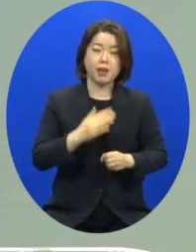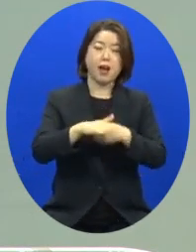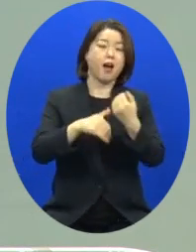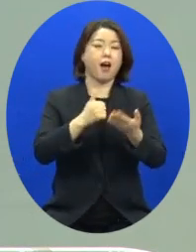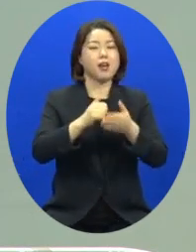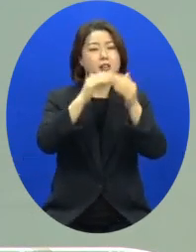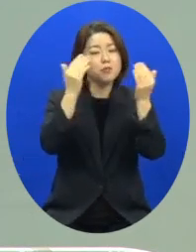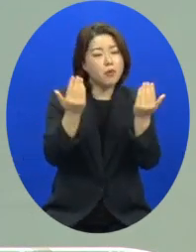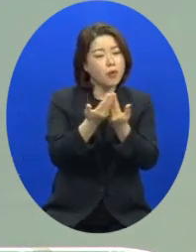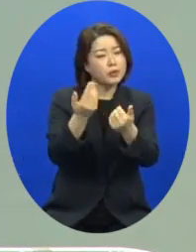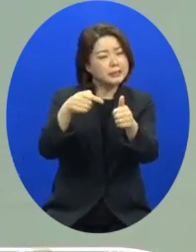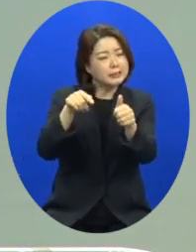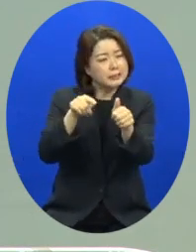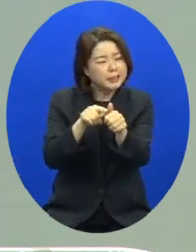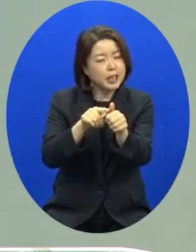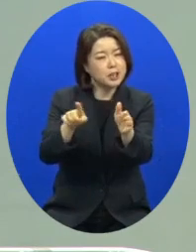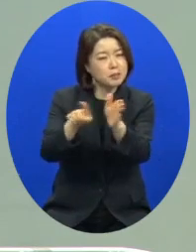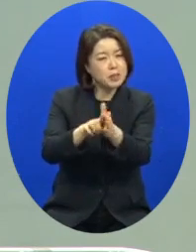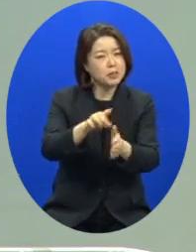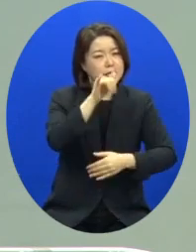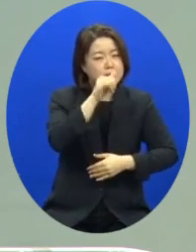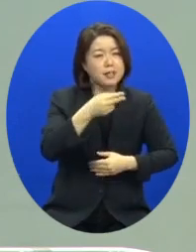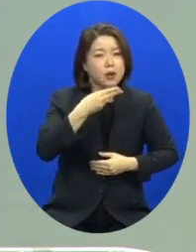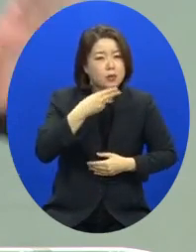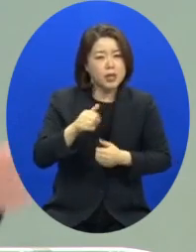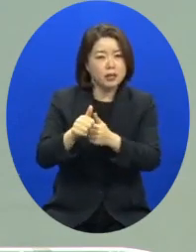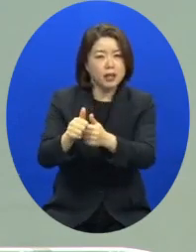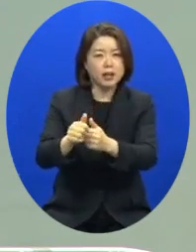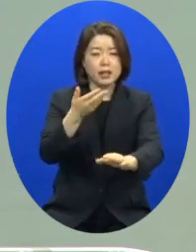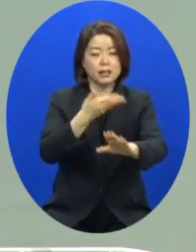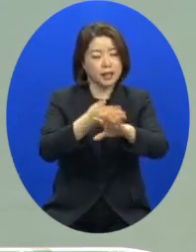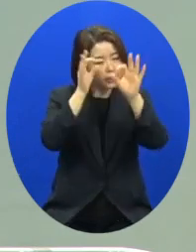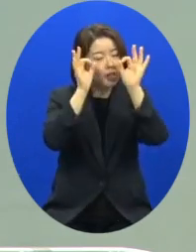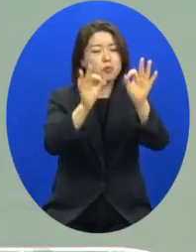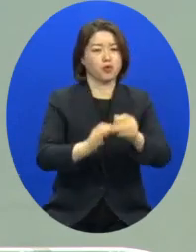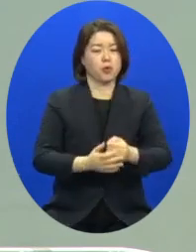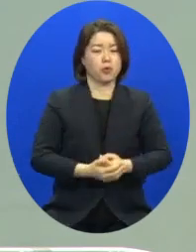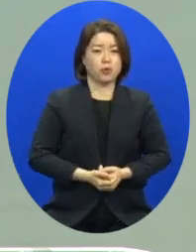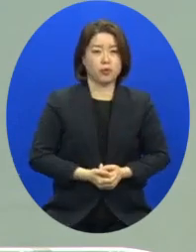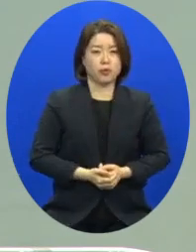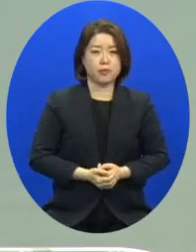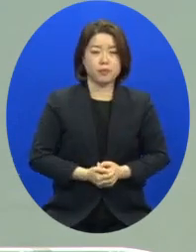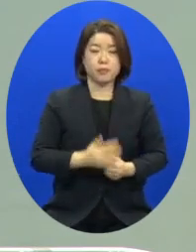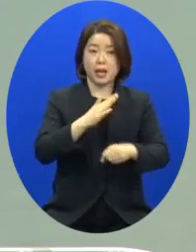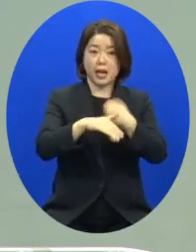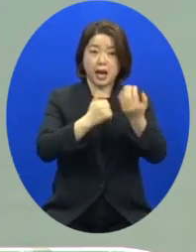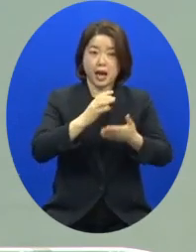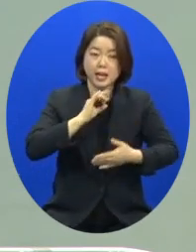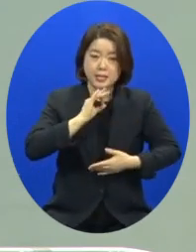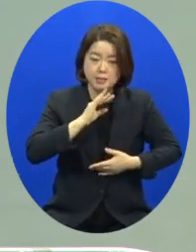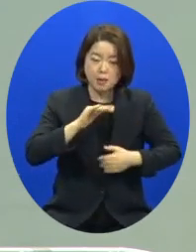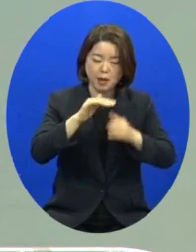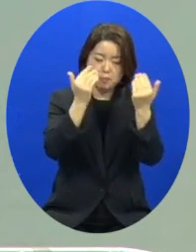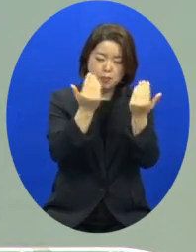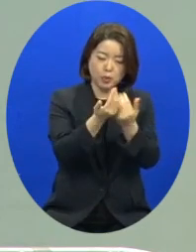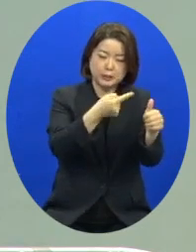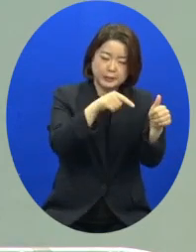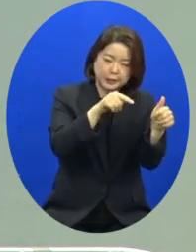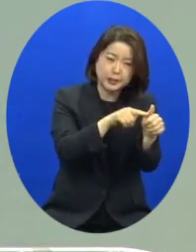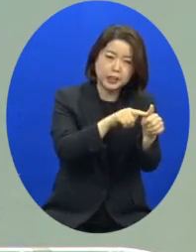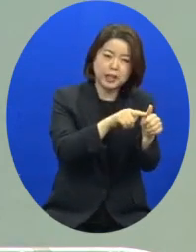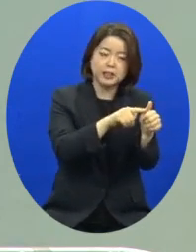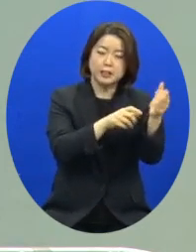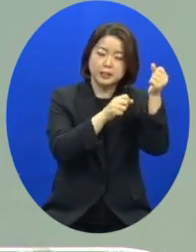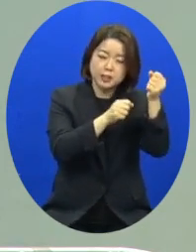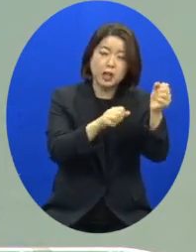하나님을 전적으로 의지하는 믿음이 있느냐 없느냐에 따라 전혀 다르게 보입니다. 하나님만 전적으로 의지하는 믿음이